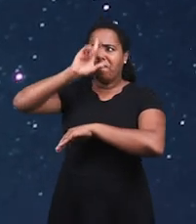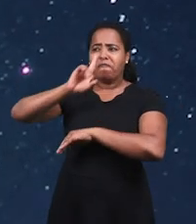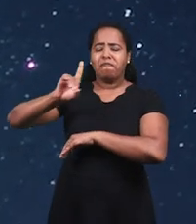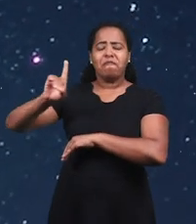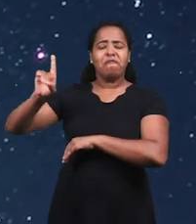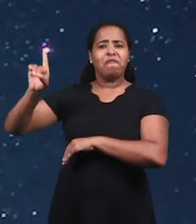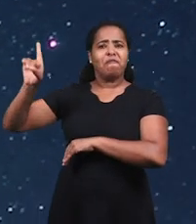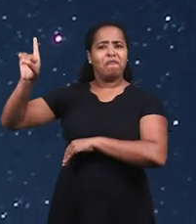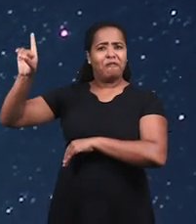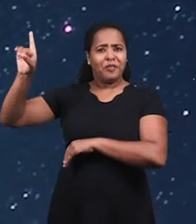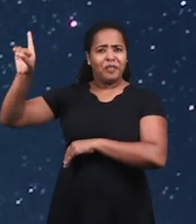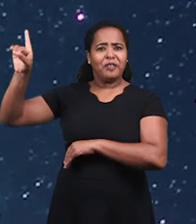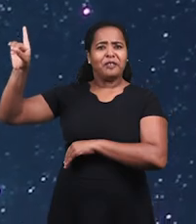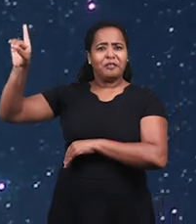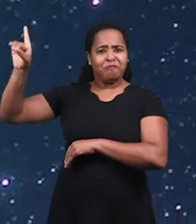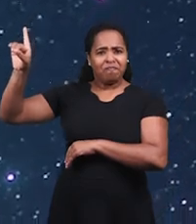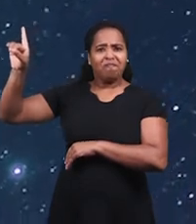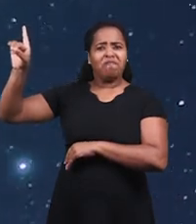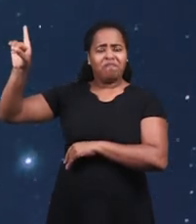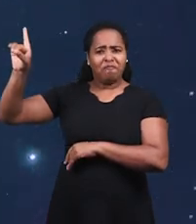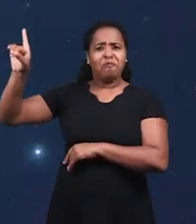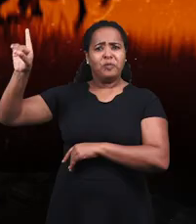Он сам Бог.